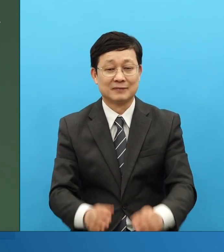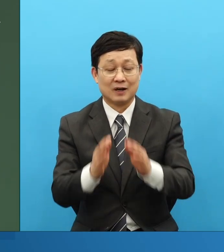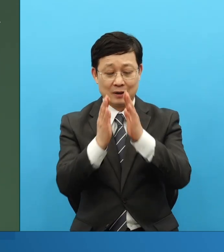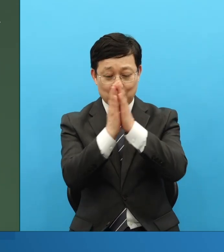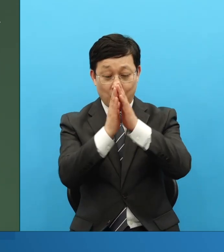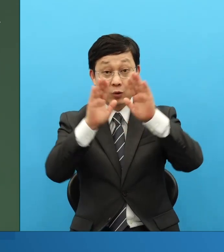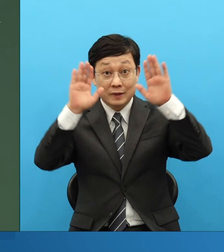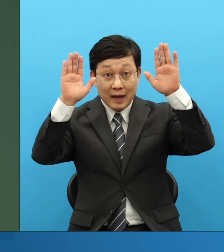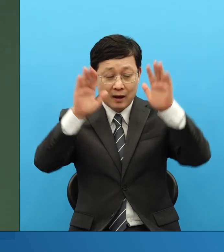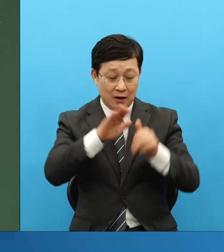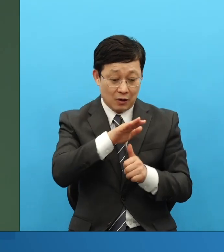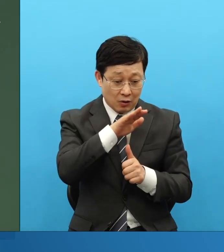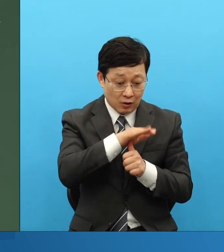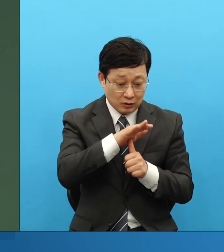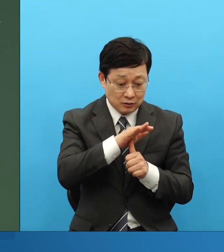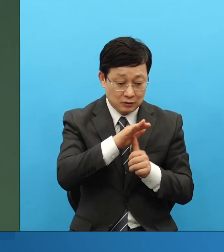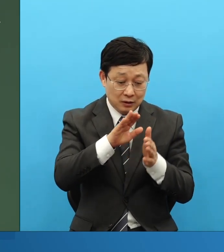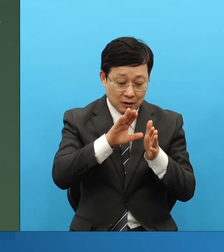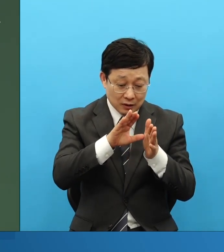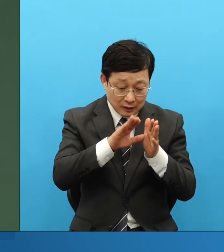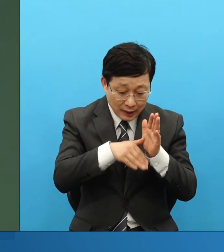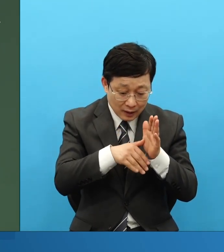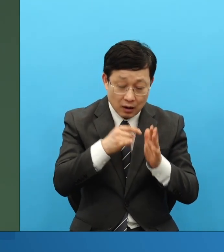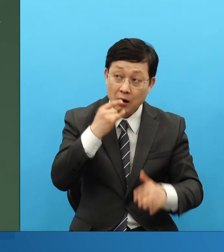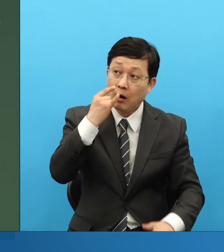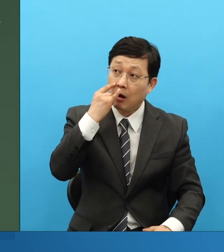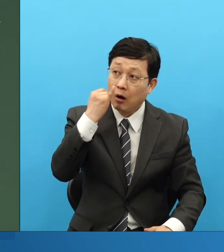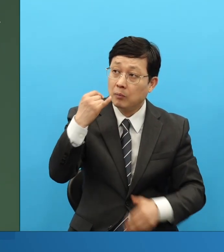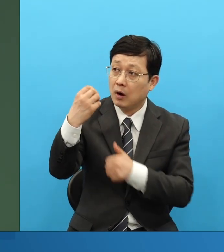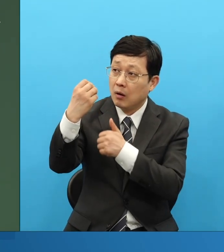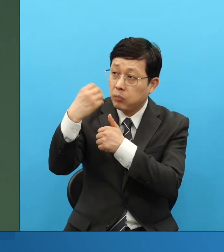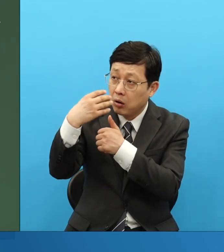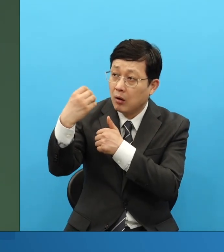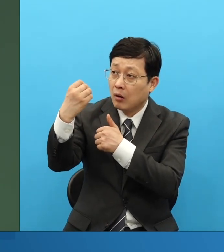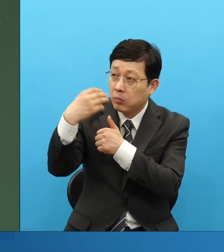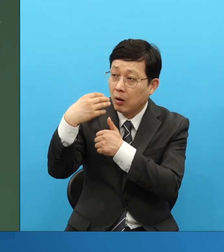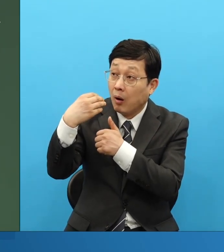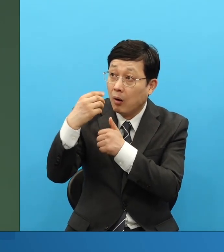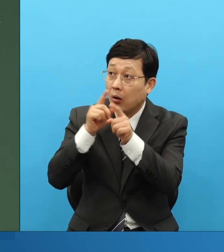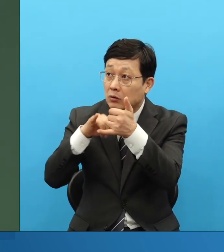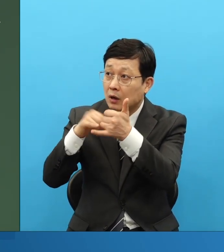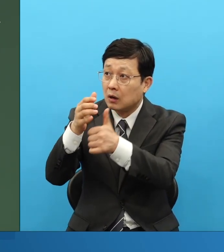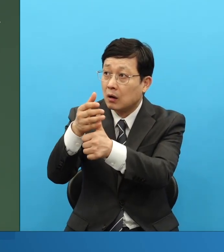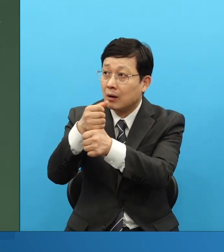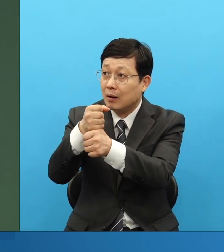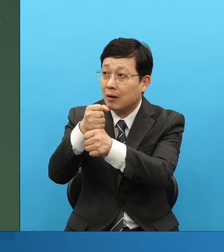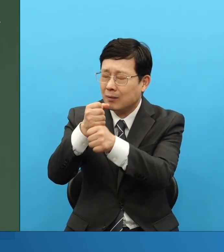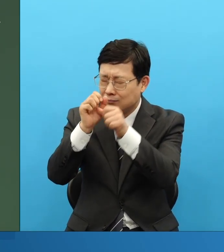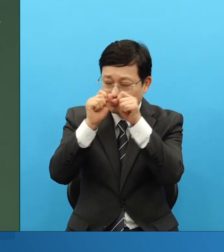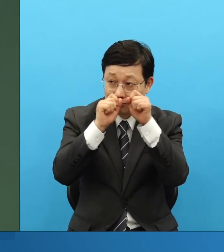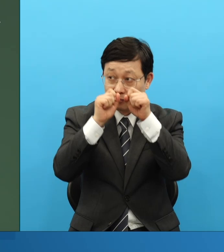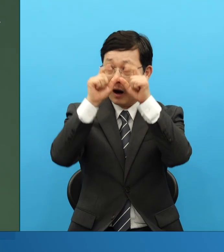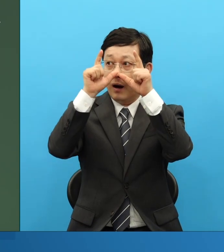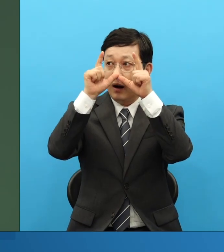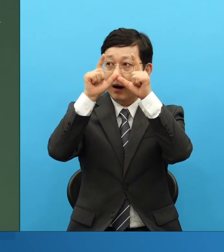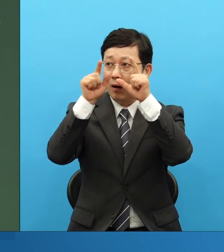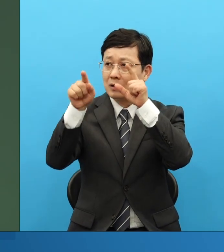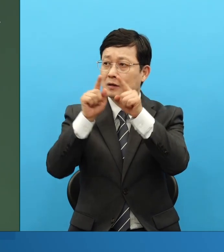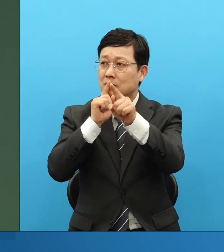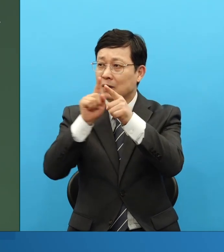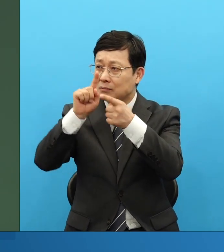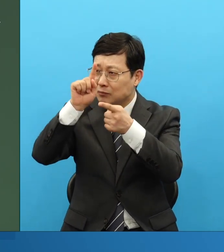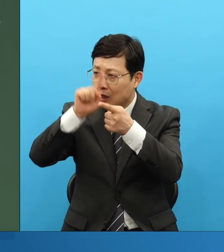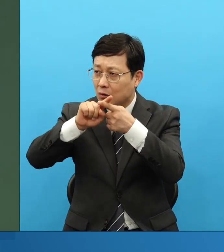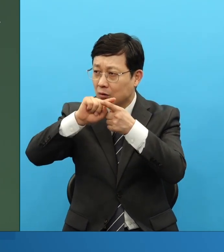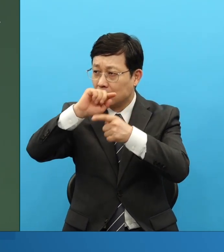어머니로부터 들은 언약과 사명입니다. The covenant and mission that he heard from his mother when he was young, Exodus 2. 그대로 되졌어요. And it was